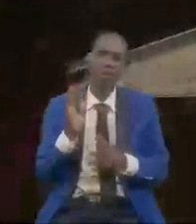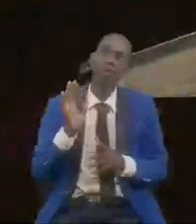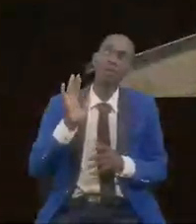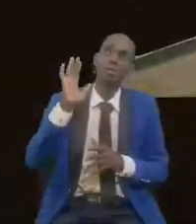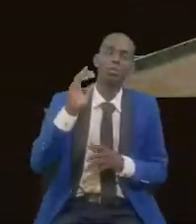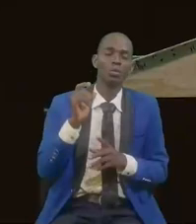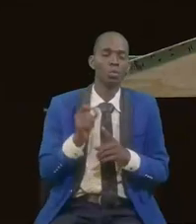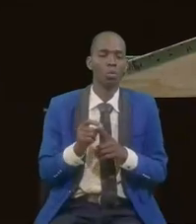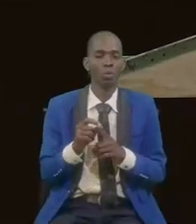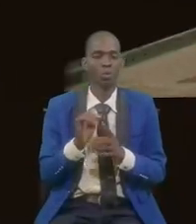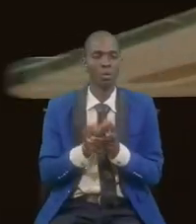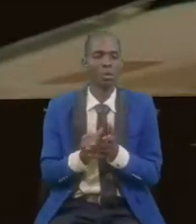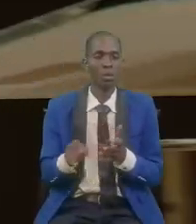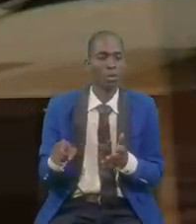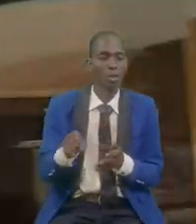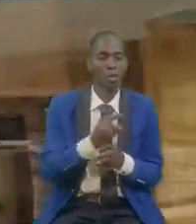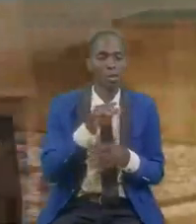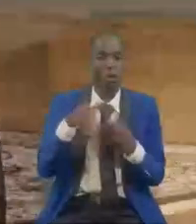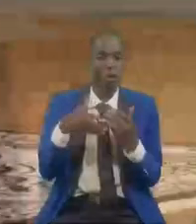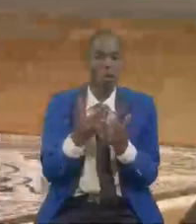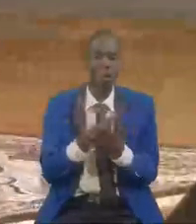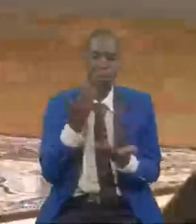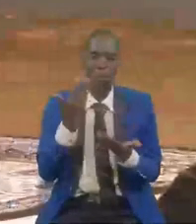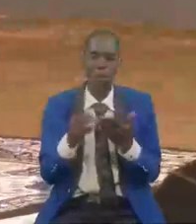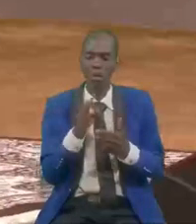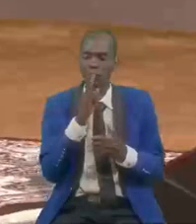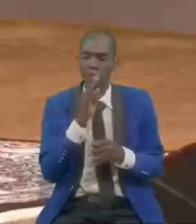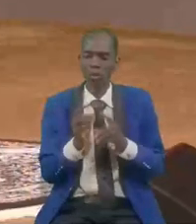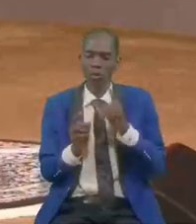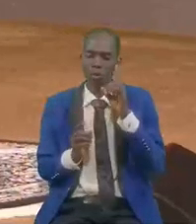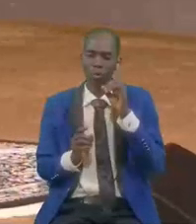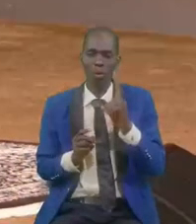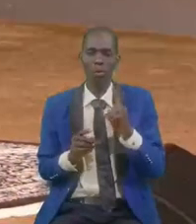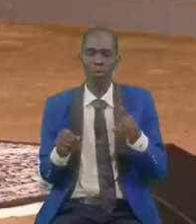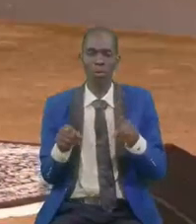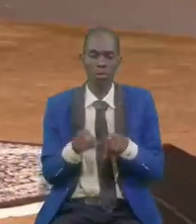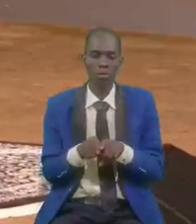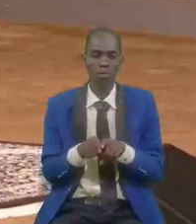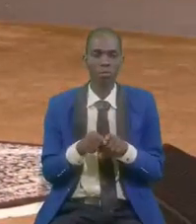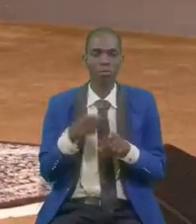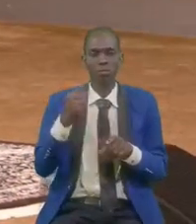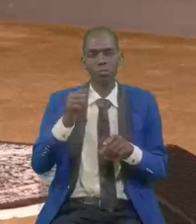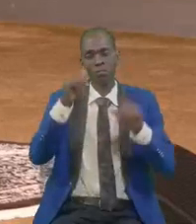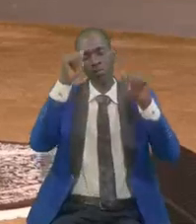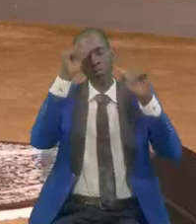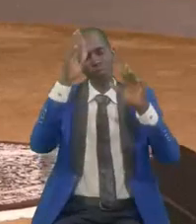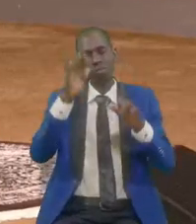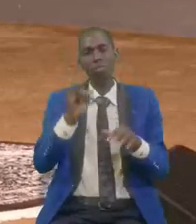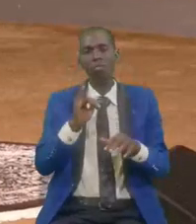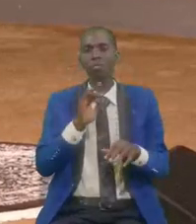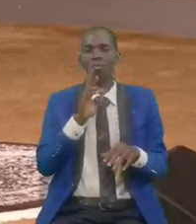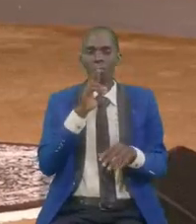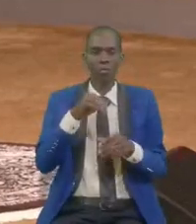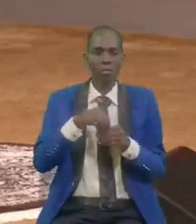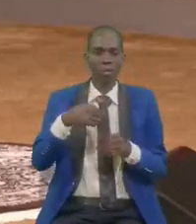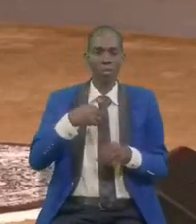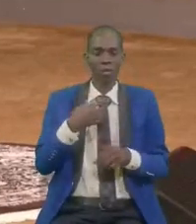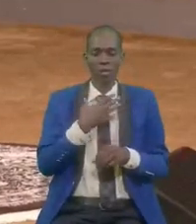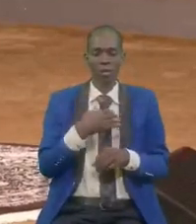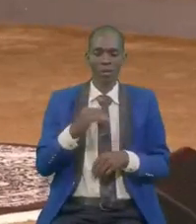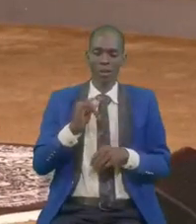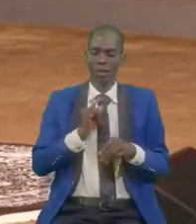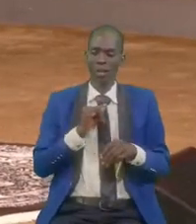que tous soient un. Comme toi, Père, tu es en moi et comme je suis